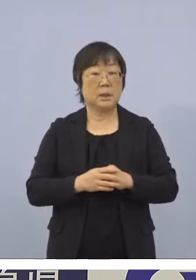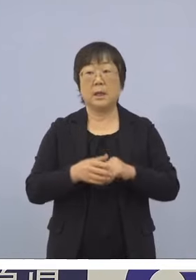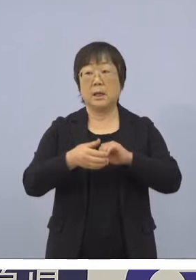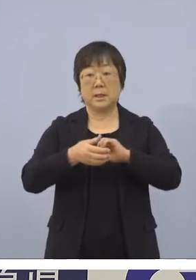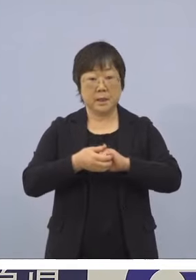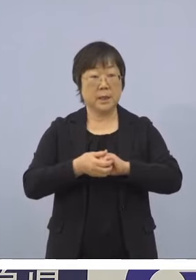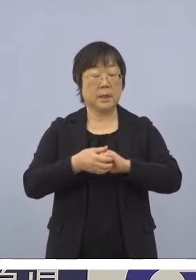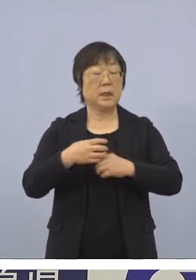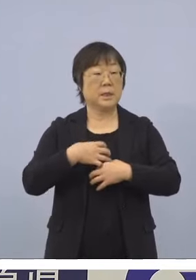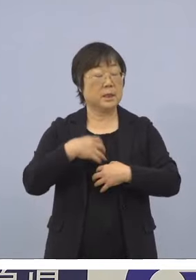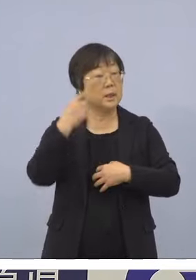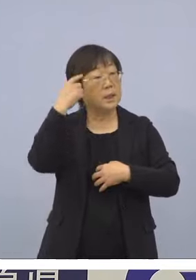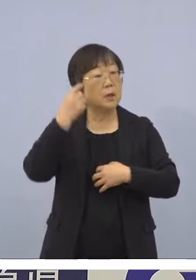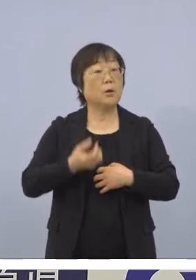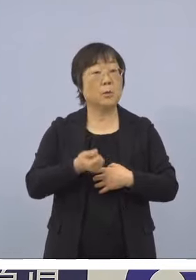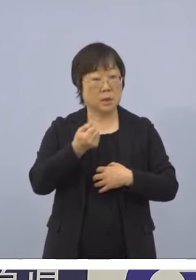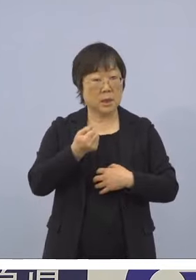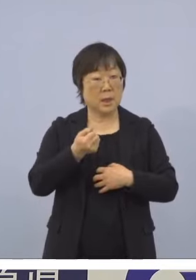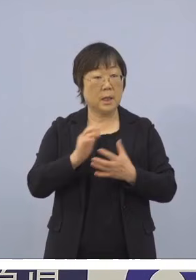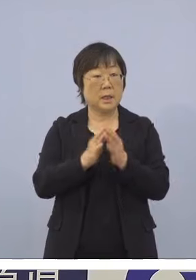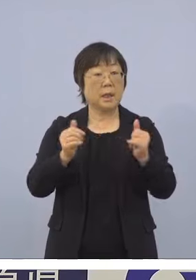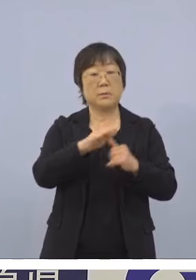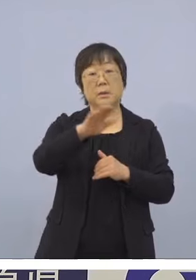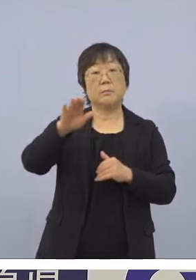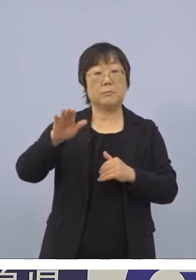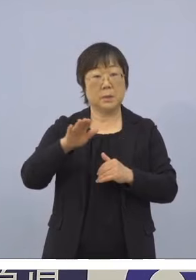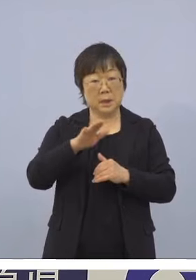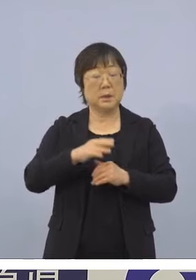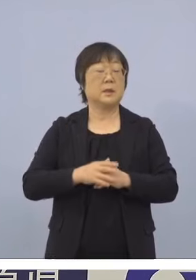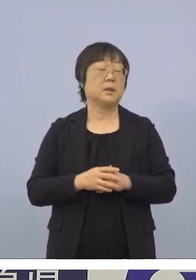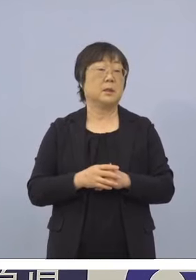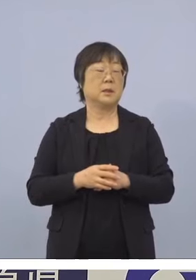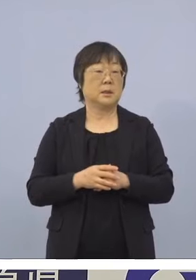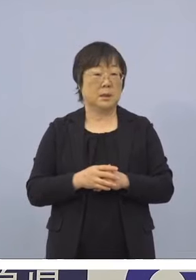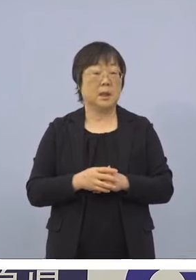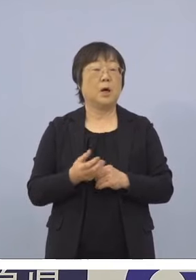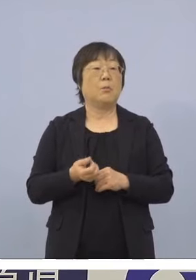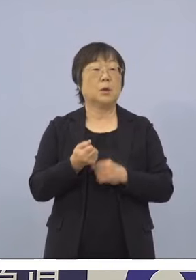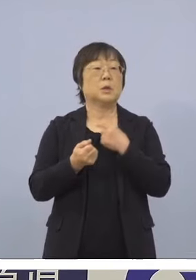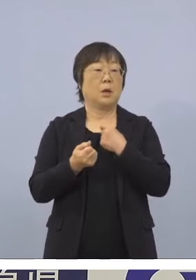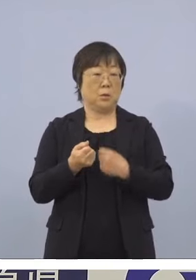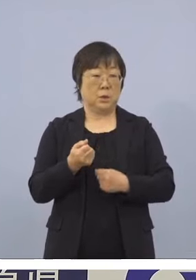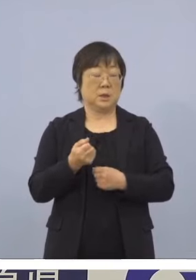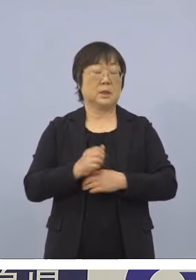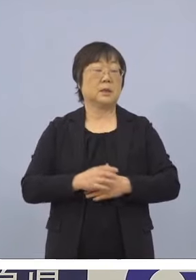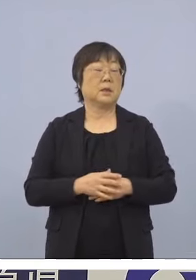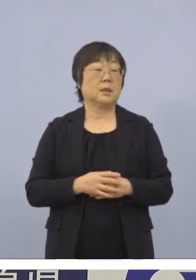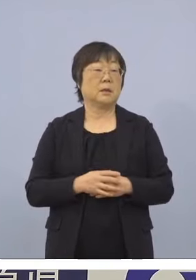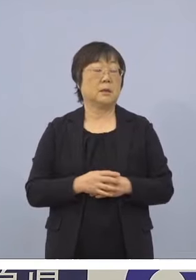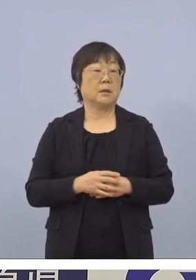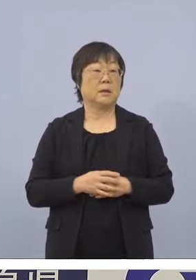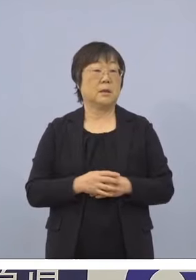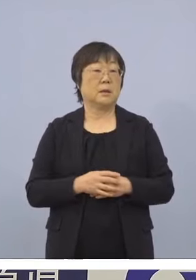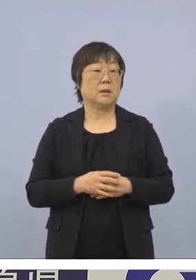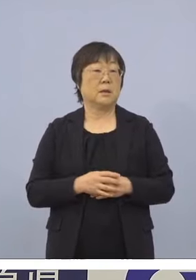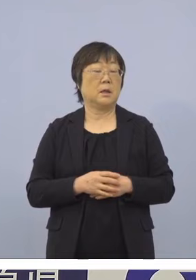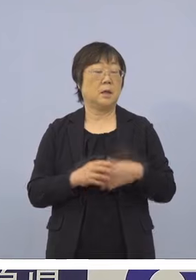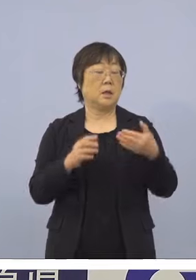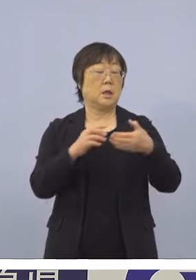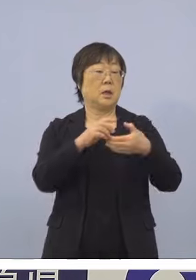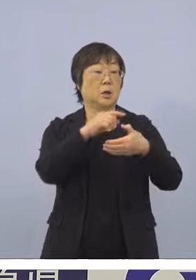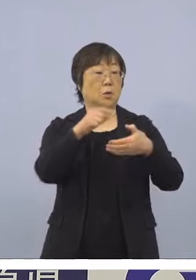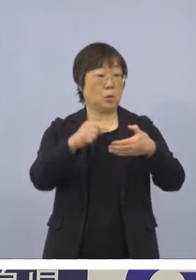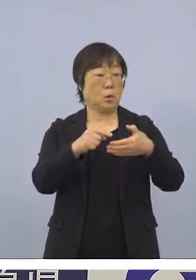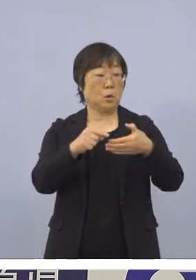ひその危機感を改めて県民の皆様方にはお持ちをいただきたい。 能登半島の地震で